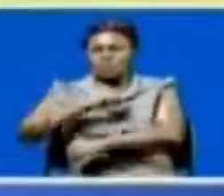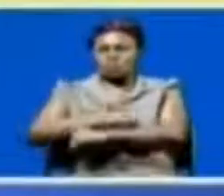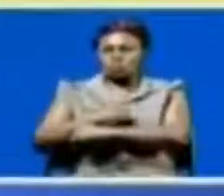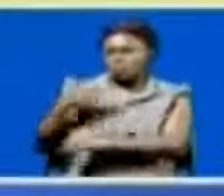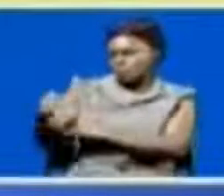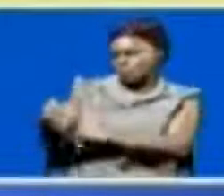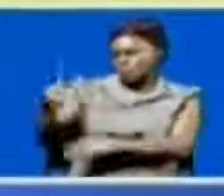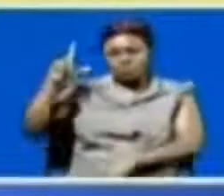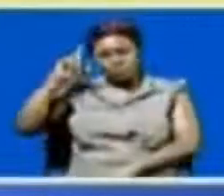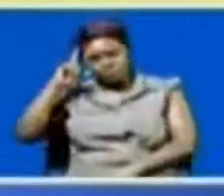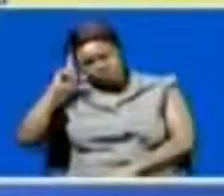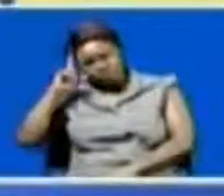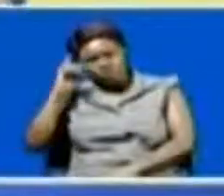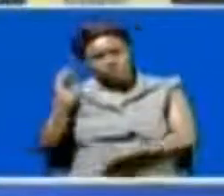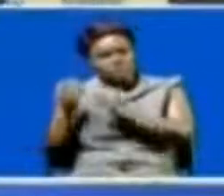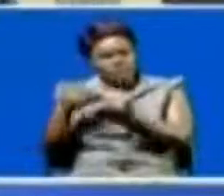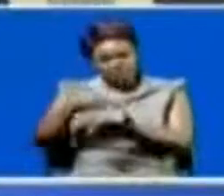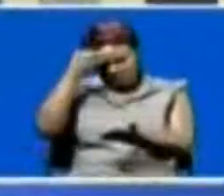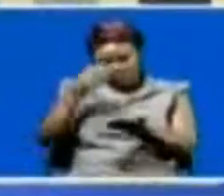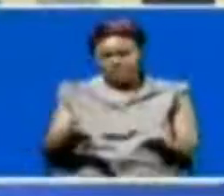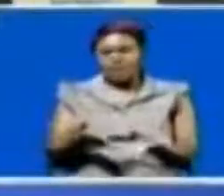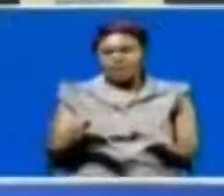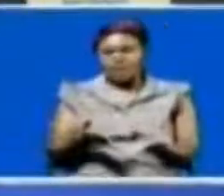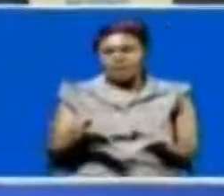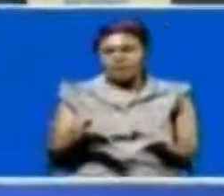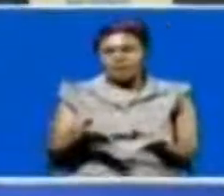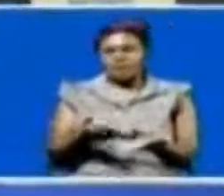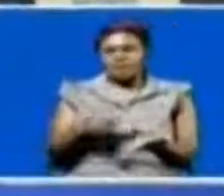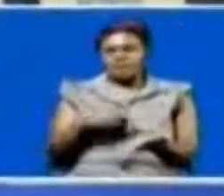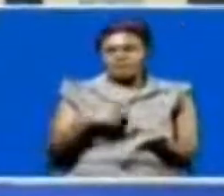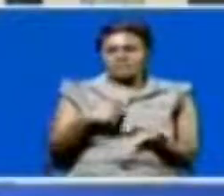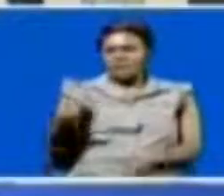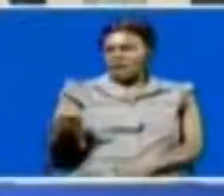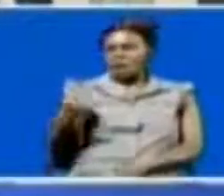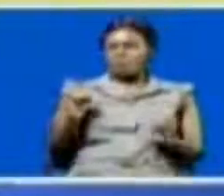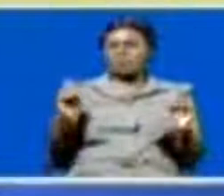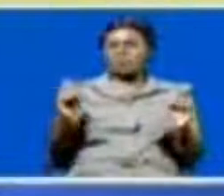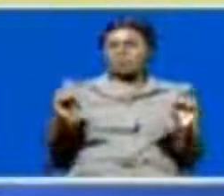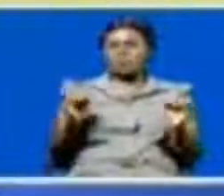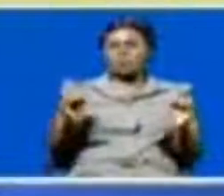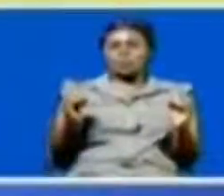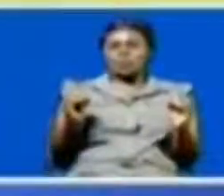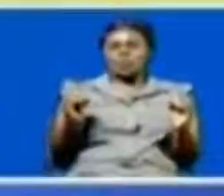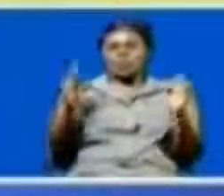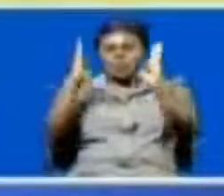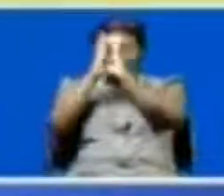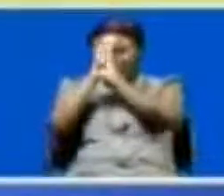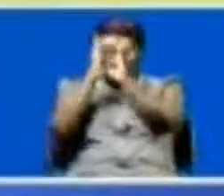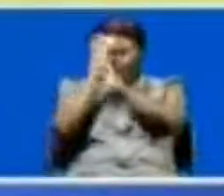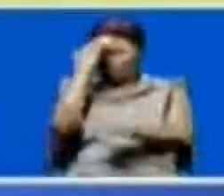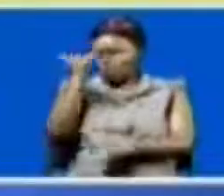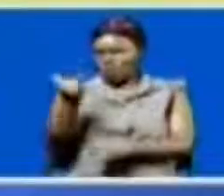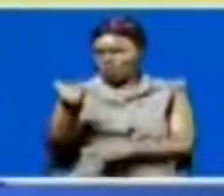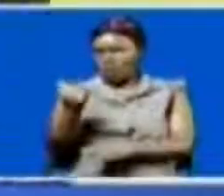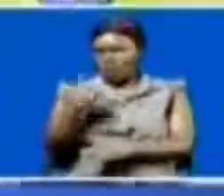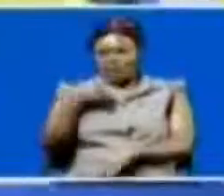karibu boarding ndio asome hapo. This way she doesn't have to feel all alone. Wanawaficha kwa sababu walikuwa na